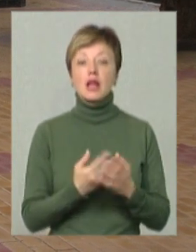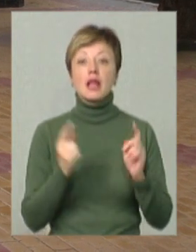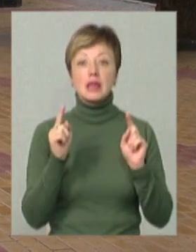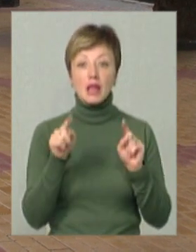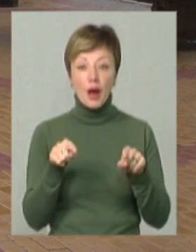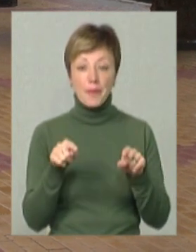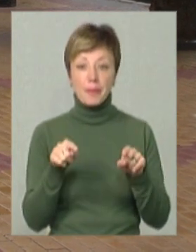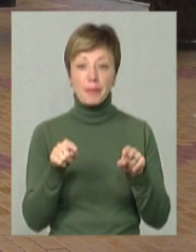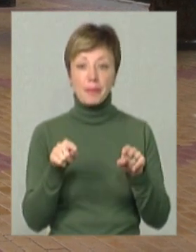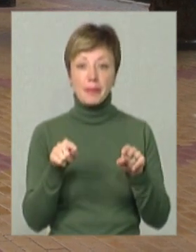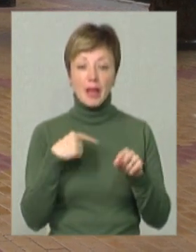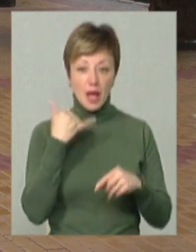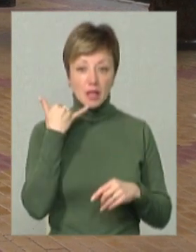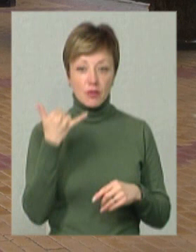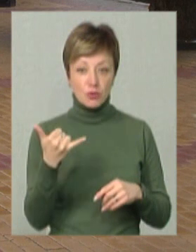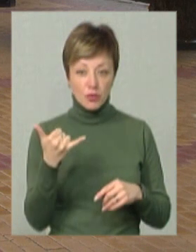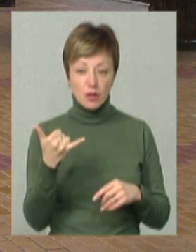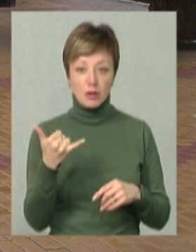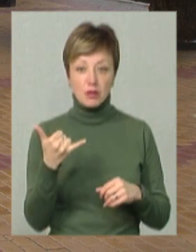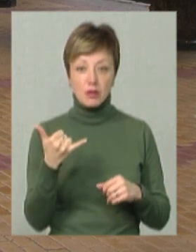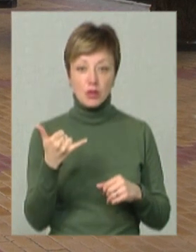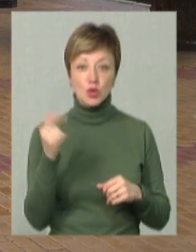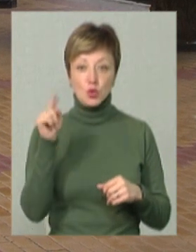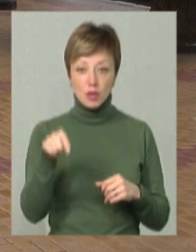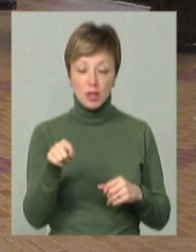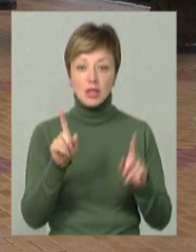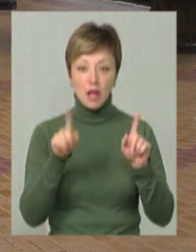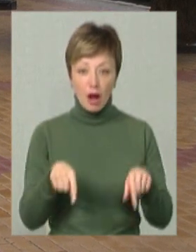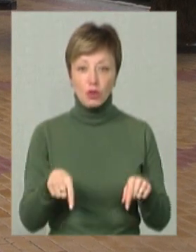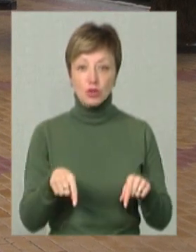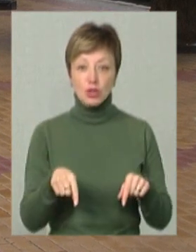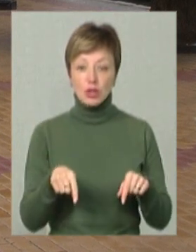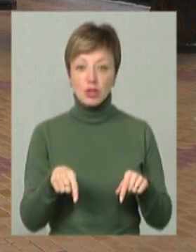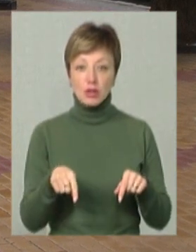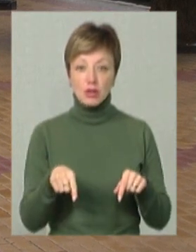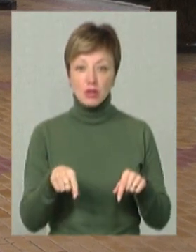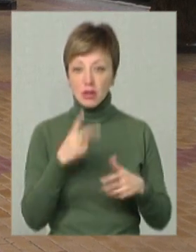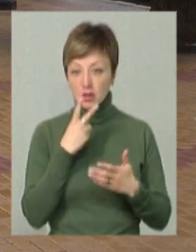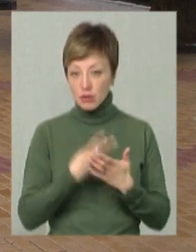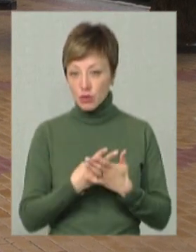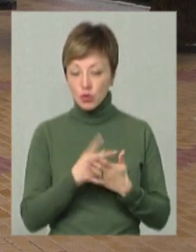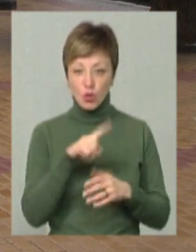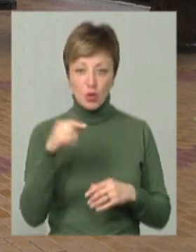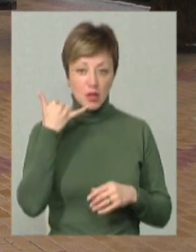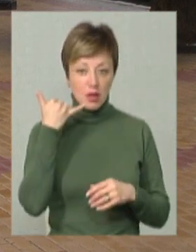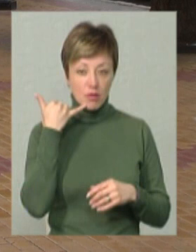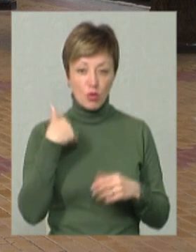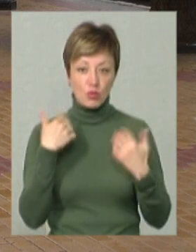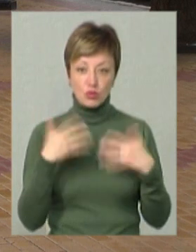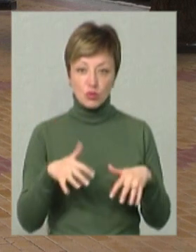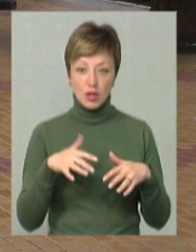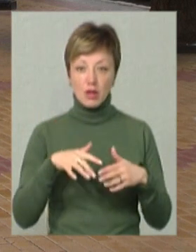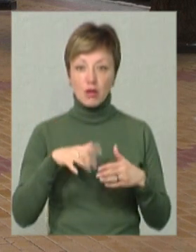Красилів. І я телефонувала туди також і дивлюся, номер телефону, я вже